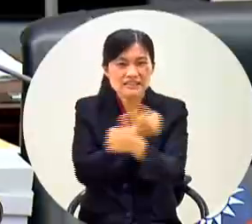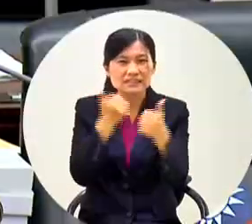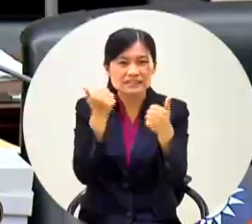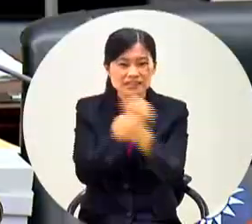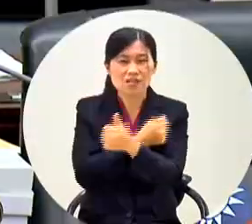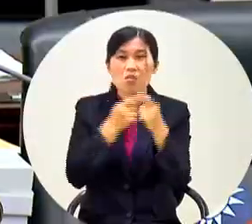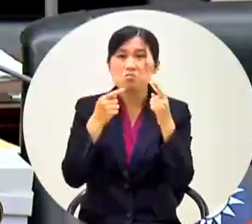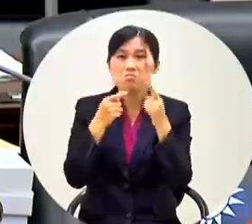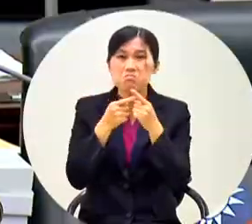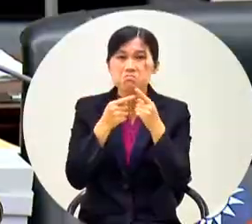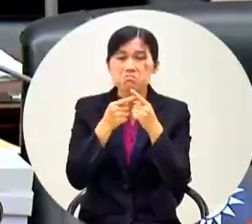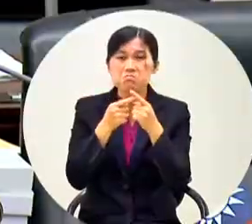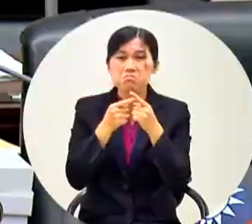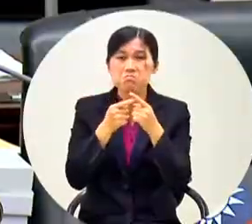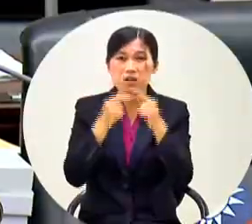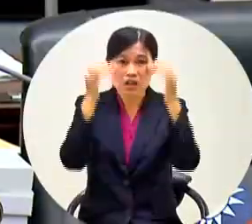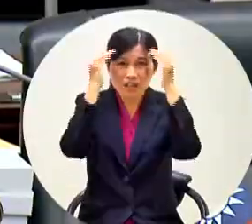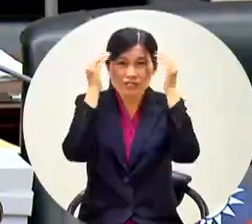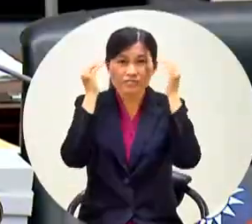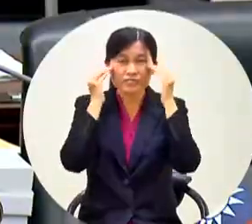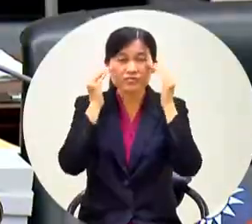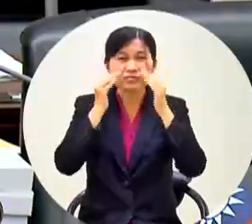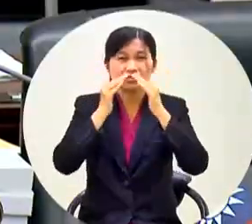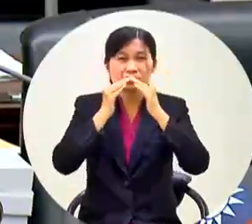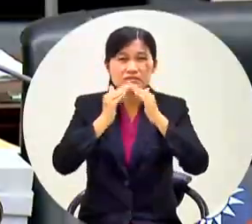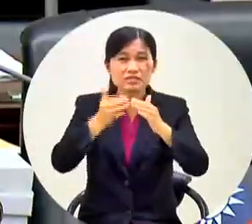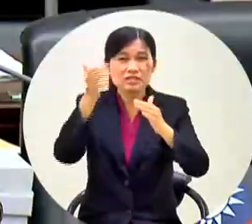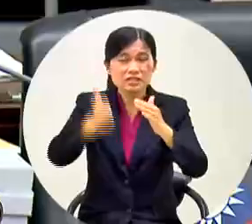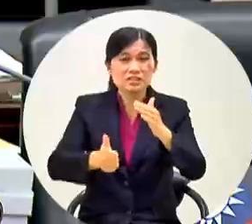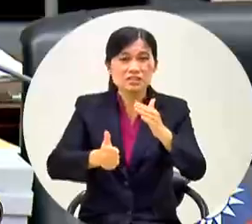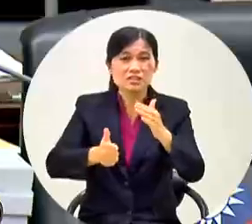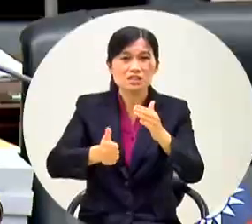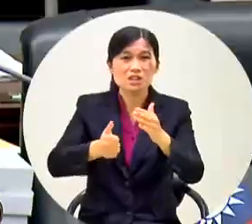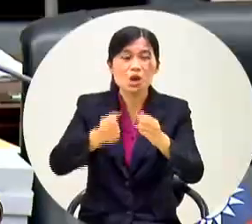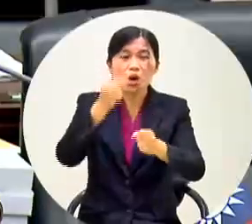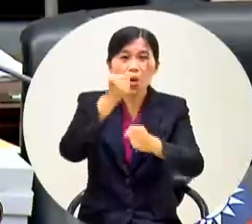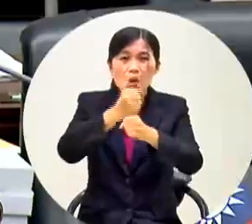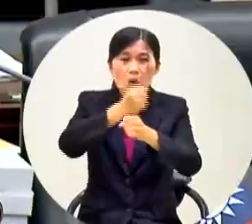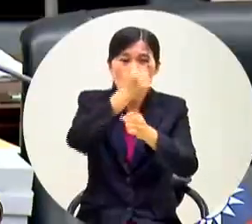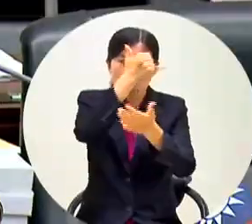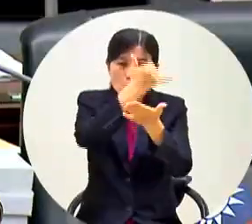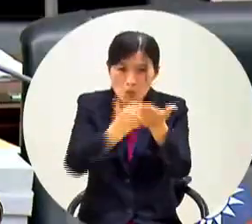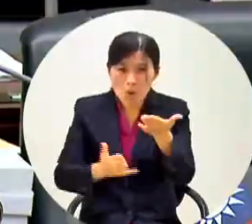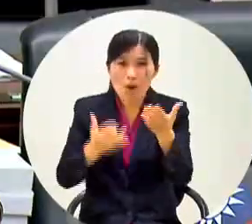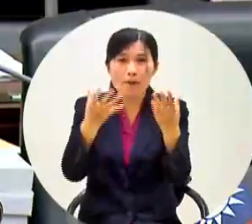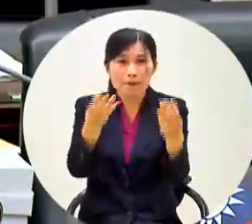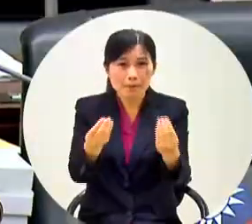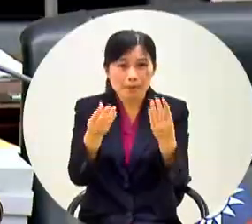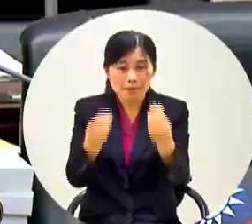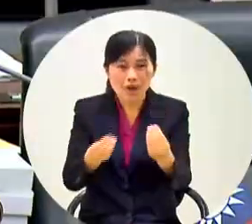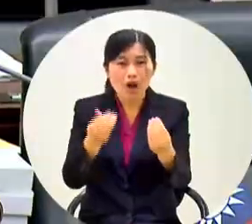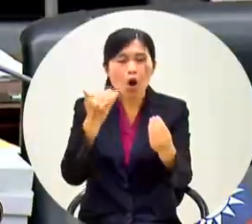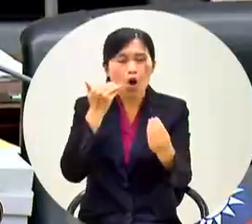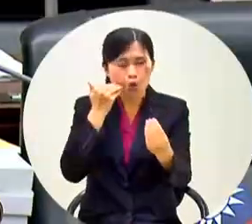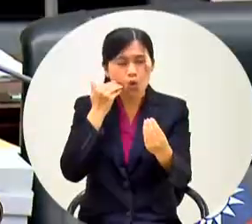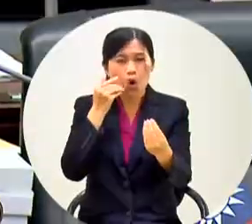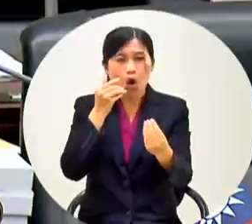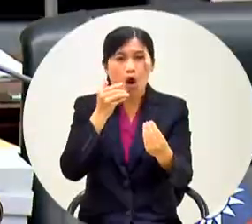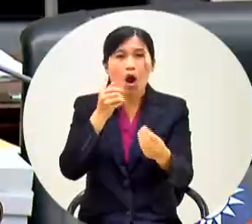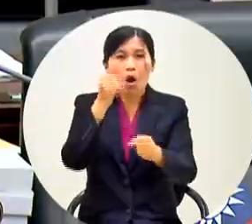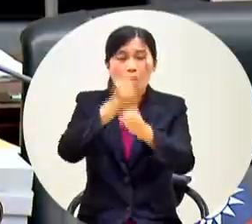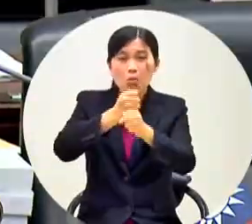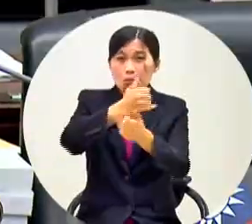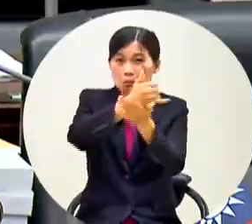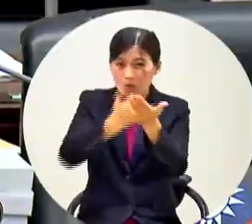辞职。今天如果韩市长辞职了，派叶匡时市长来做代